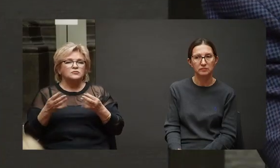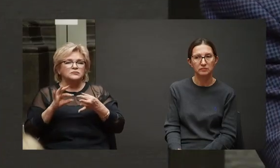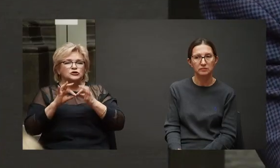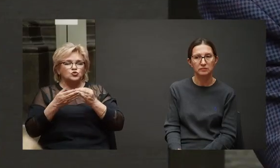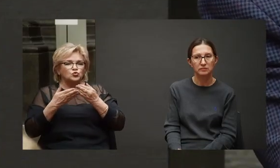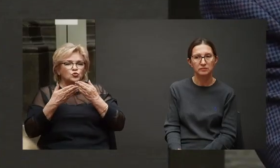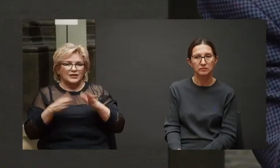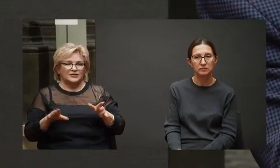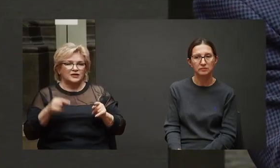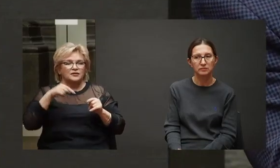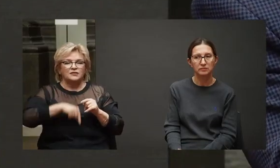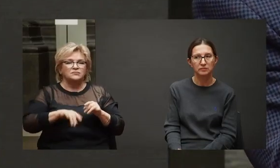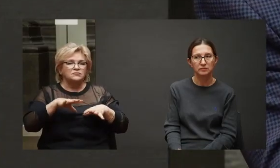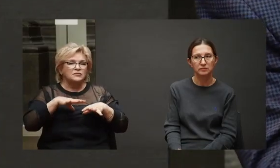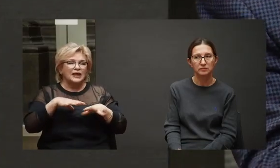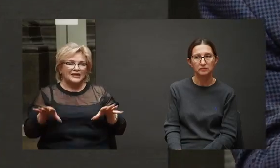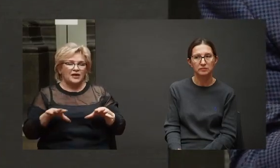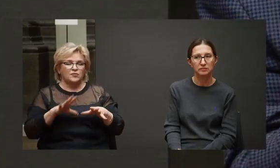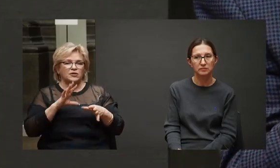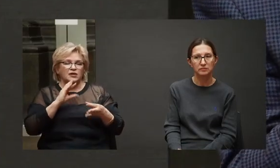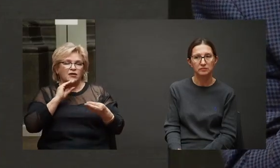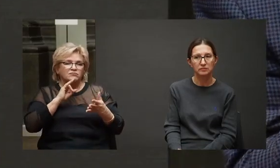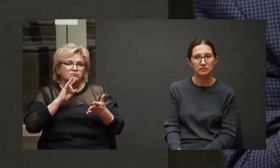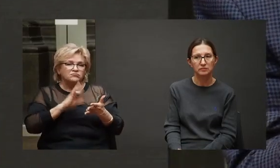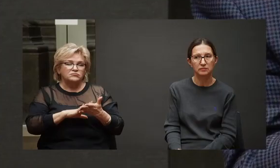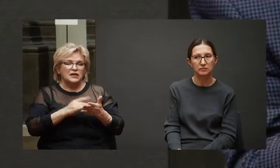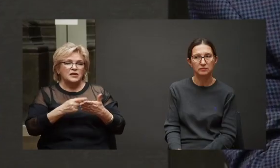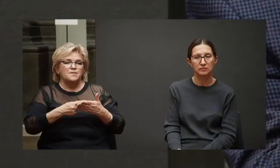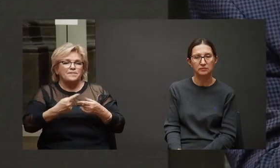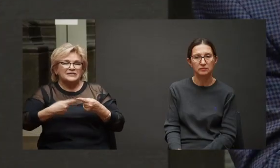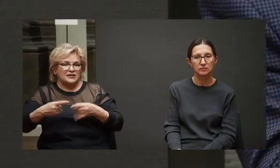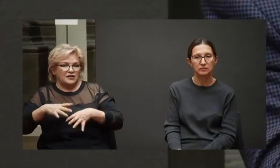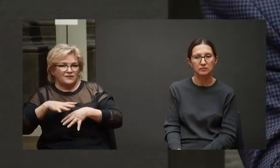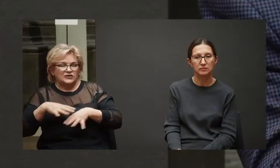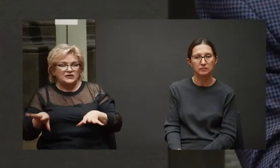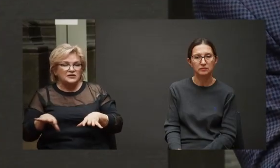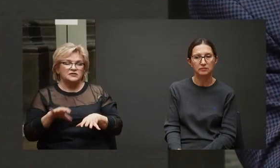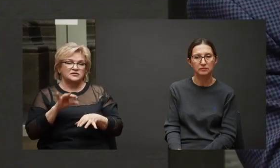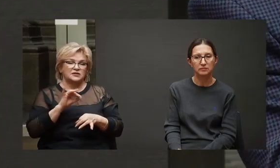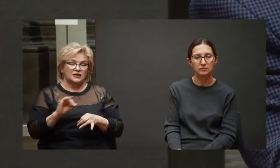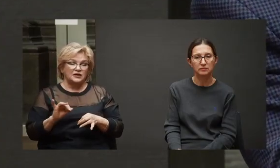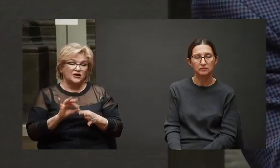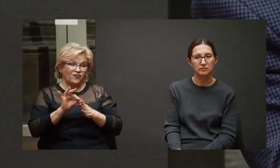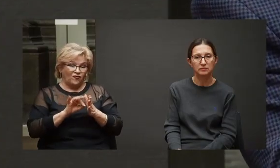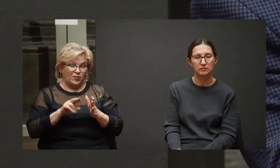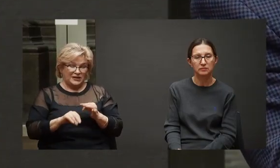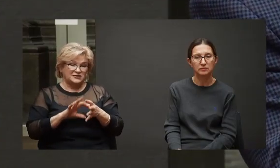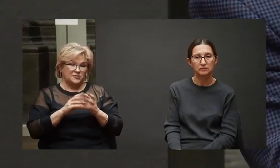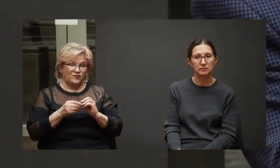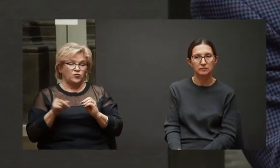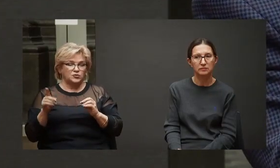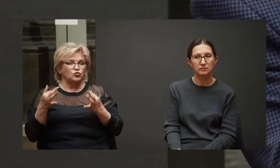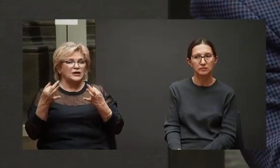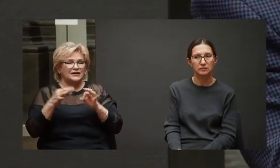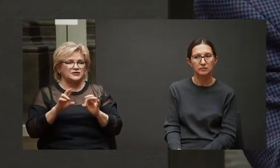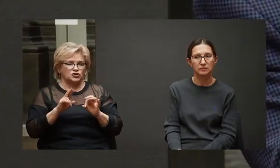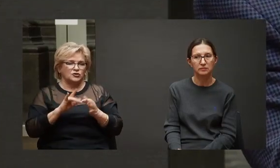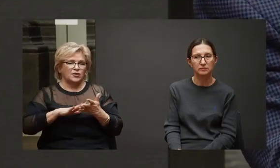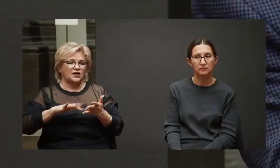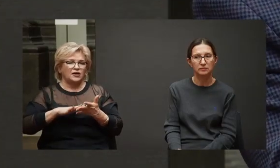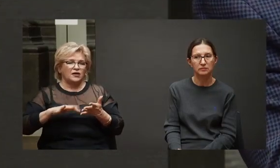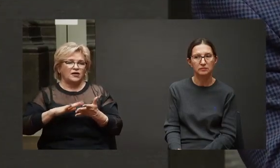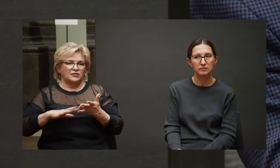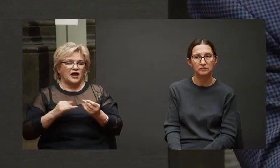нем не было фиксированного и последовательности, и в принципе, в общем, я думаю, он разрешил бы и дальше играть